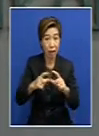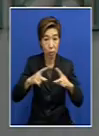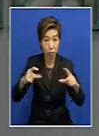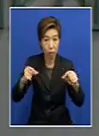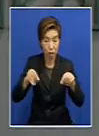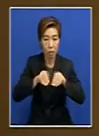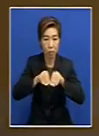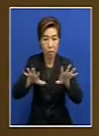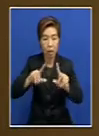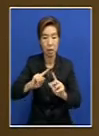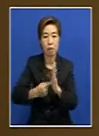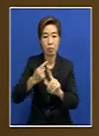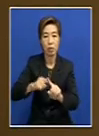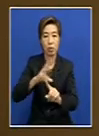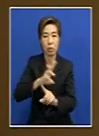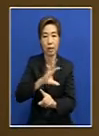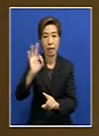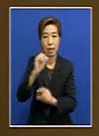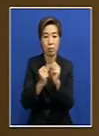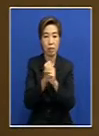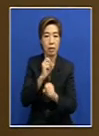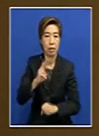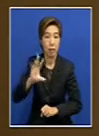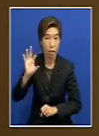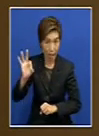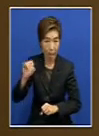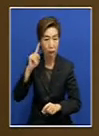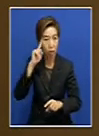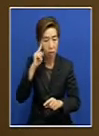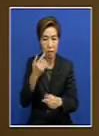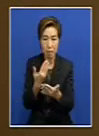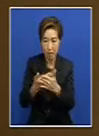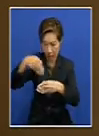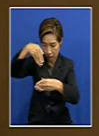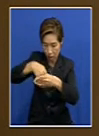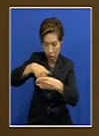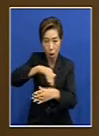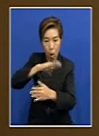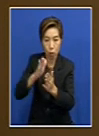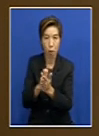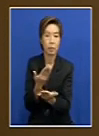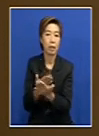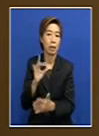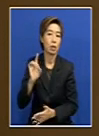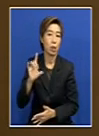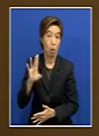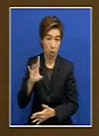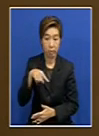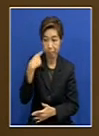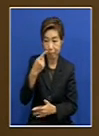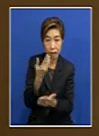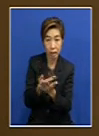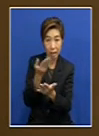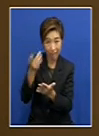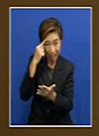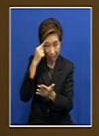ายน2559ครับจะแลกพร้อมกับแผ่นบรรจุราคา100บาทครับรายได้ที่เกิดขึ้นจาก